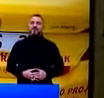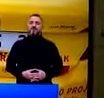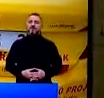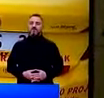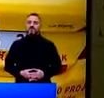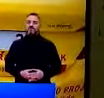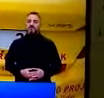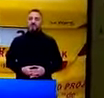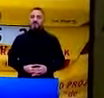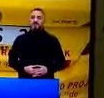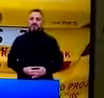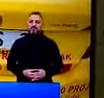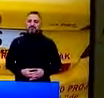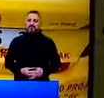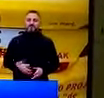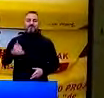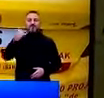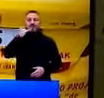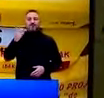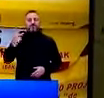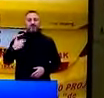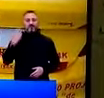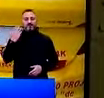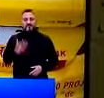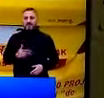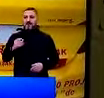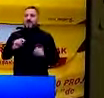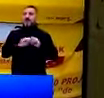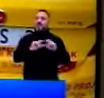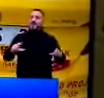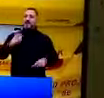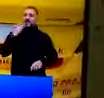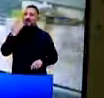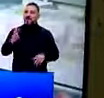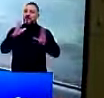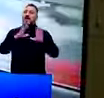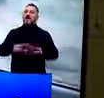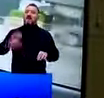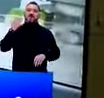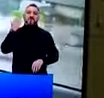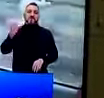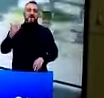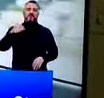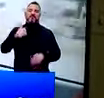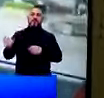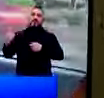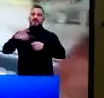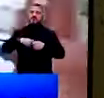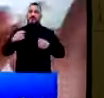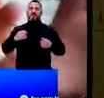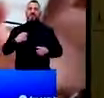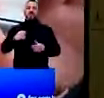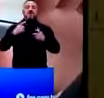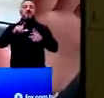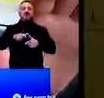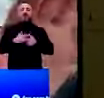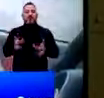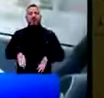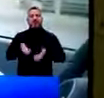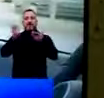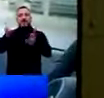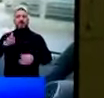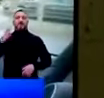Yani telefon numaramız var. Plakanızı var. Tamam. Peki. Her şeyimiz var. Ünlü olmak iyi Tamam. amacımız yani de projelerin